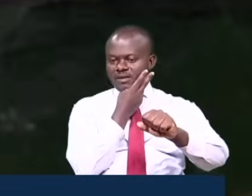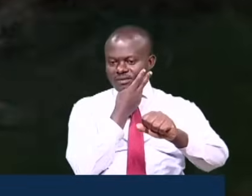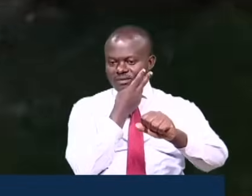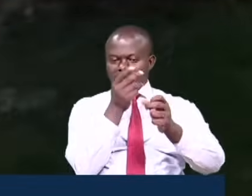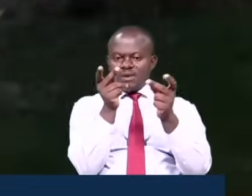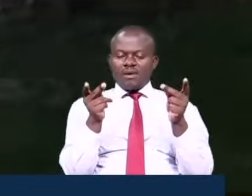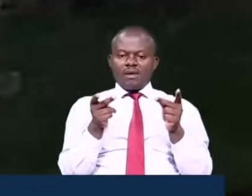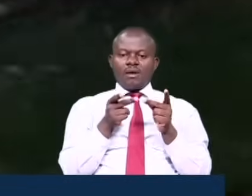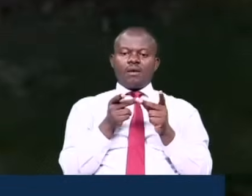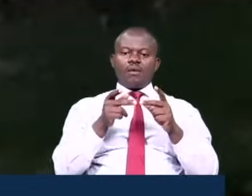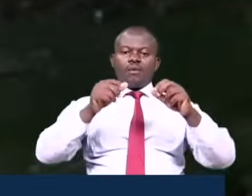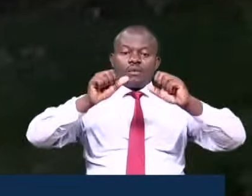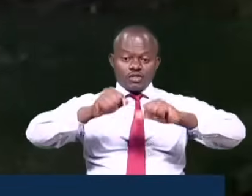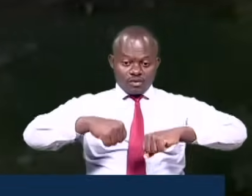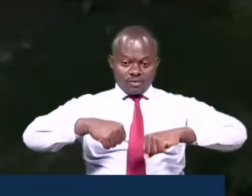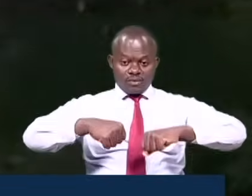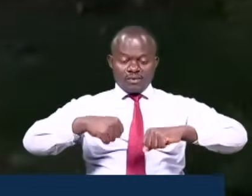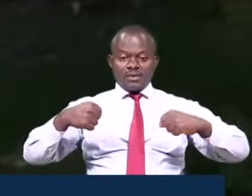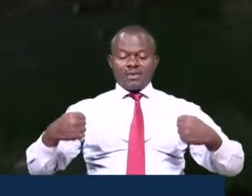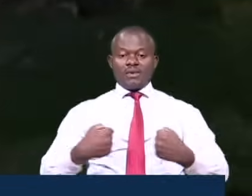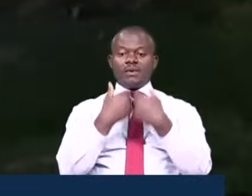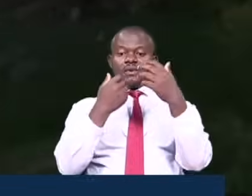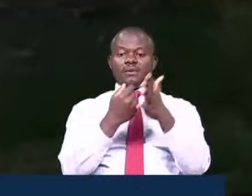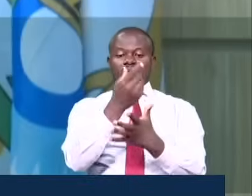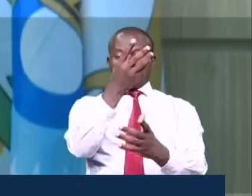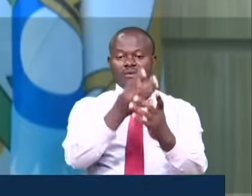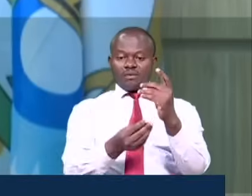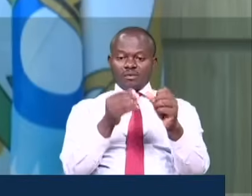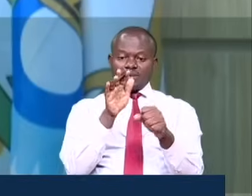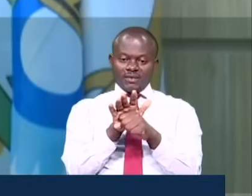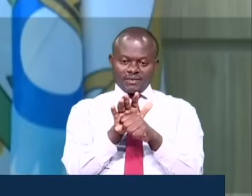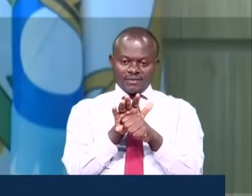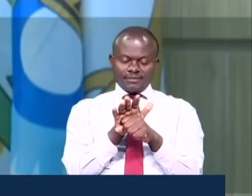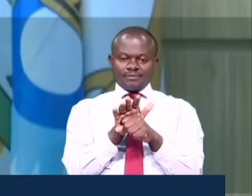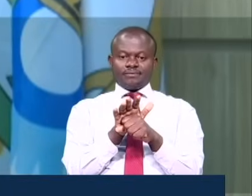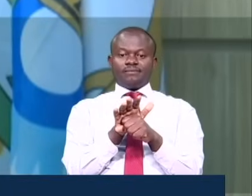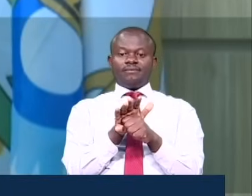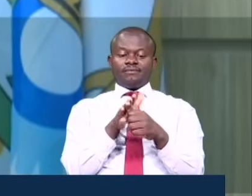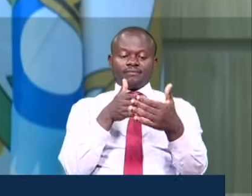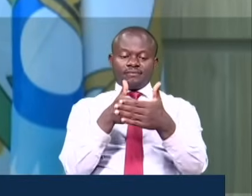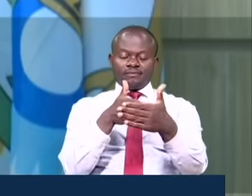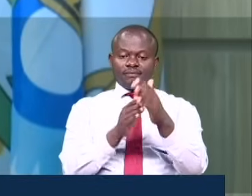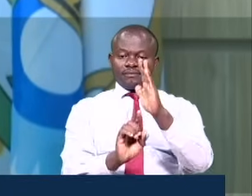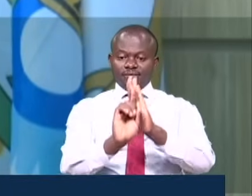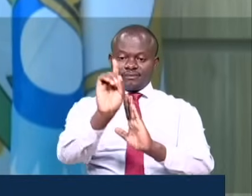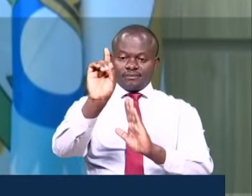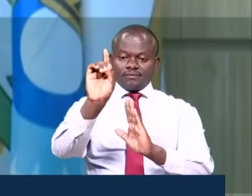aho bishoboka. Ibiza biduteza ibihombo byinshi, bikadindiza iterambere,